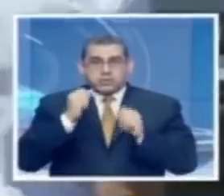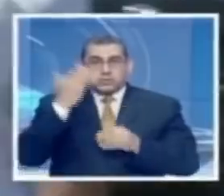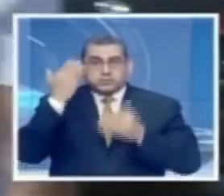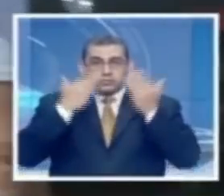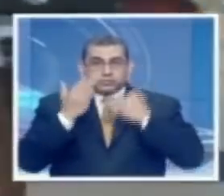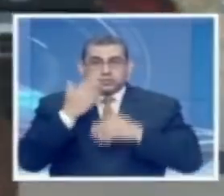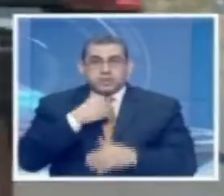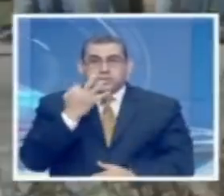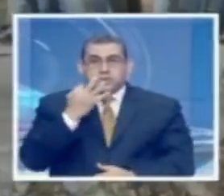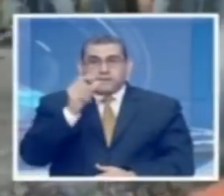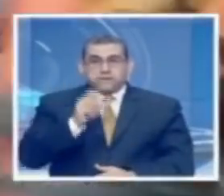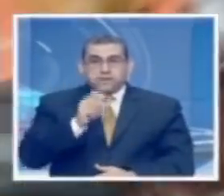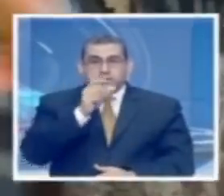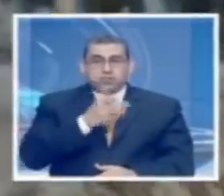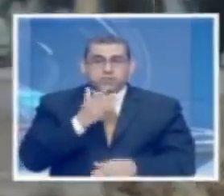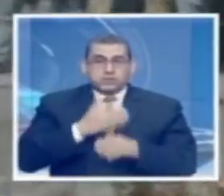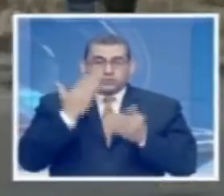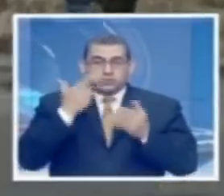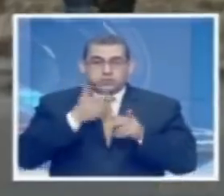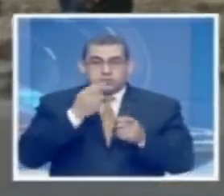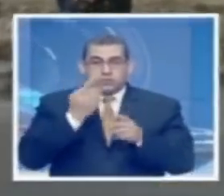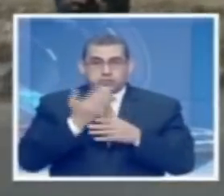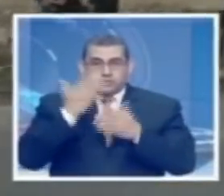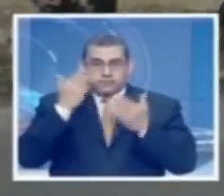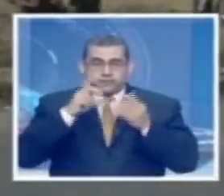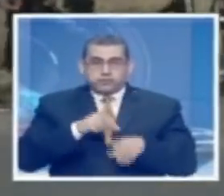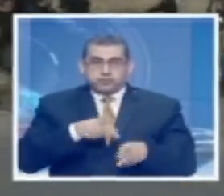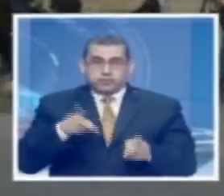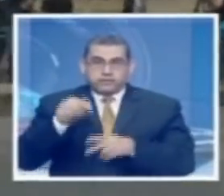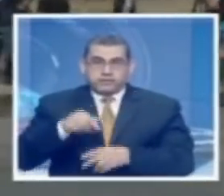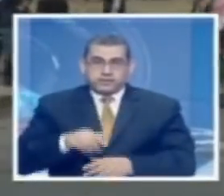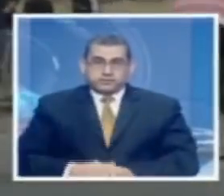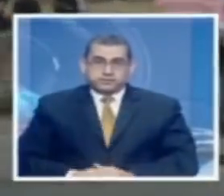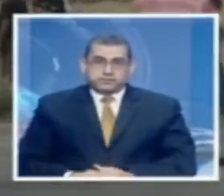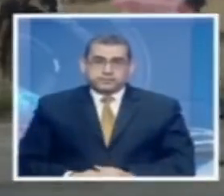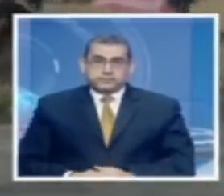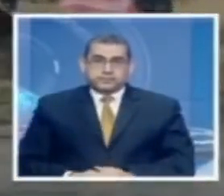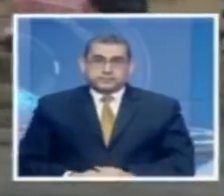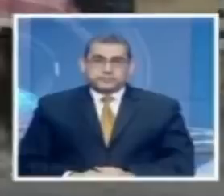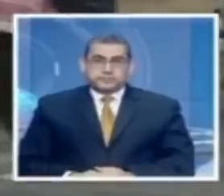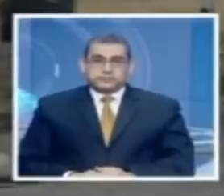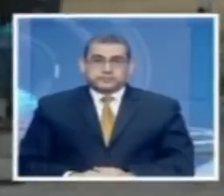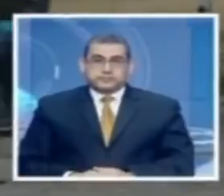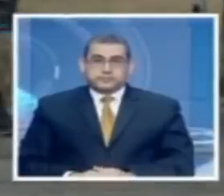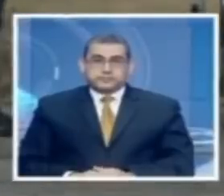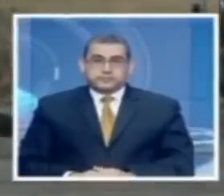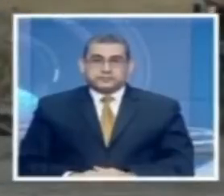إصابة ثلاثة مواطنين بالرصاص الحي والرصاص المطاطي.